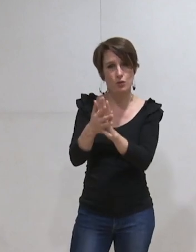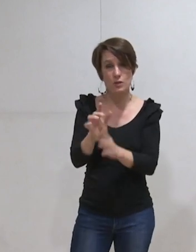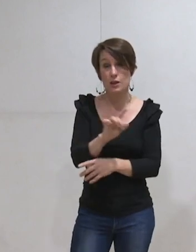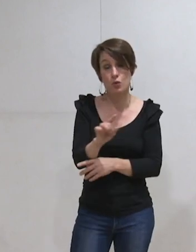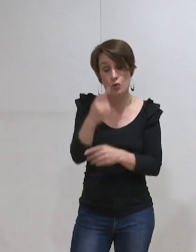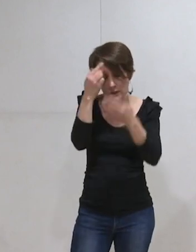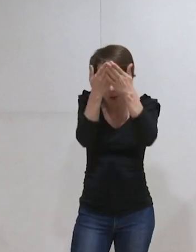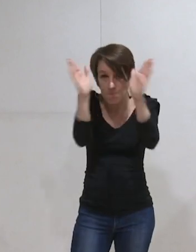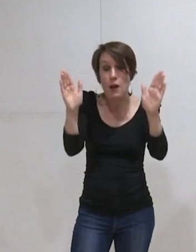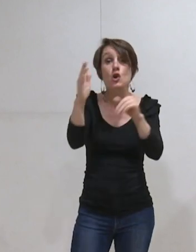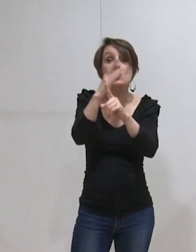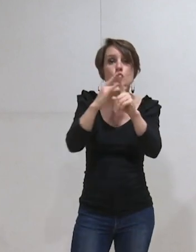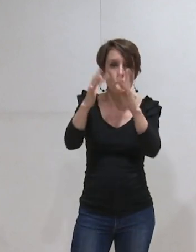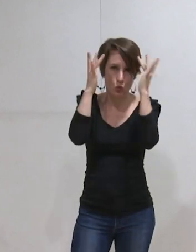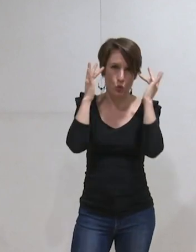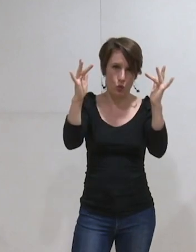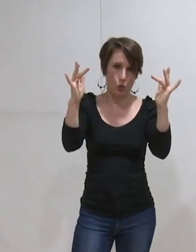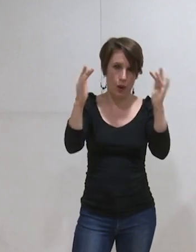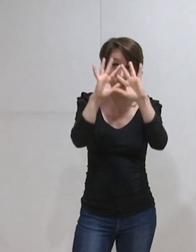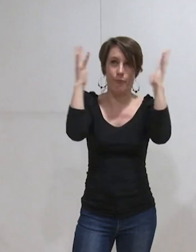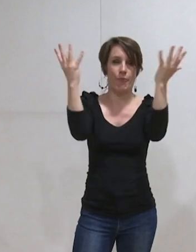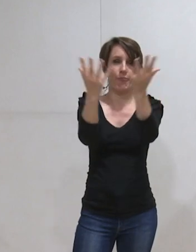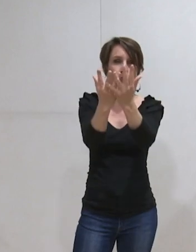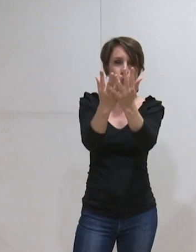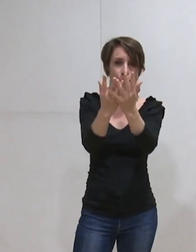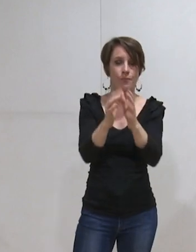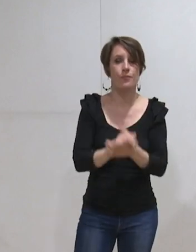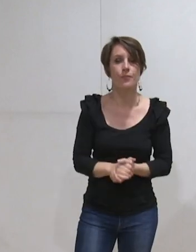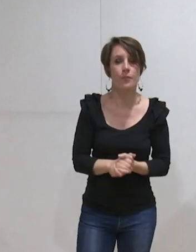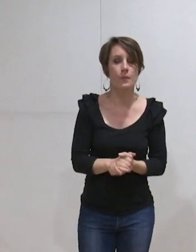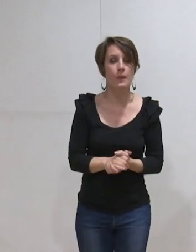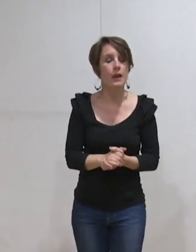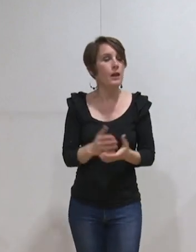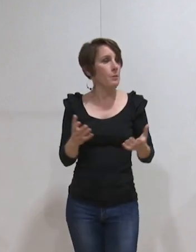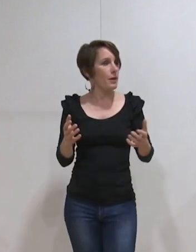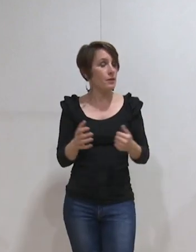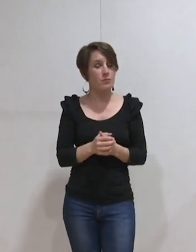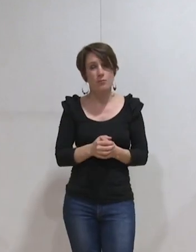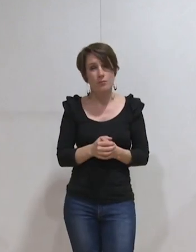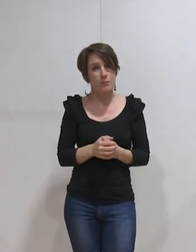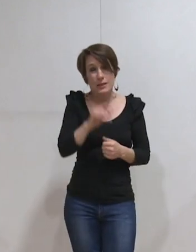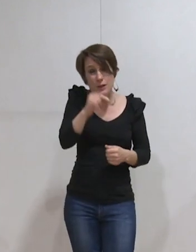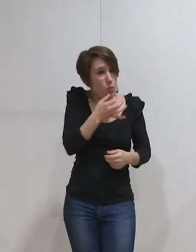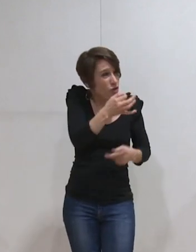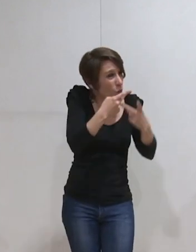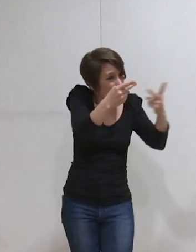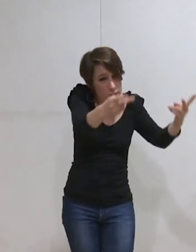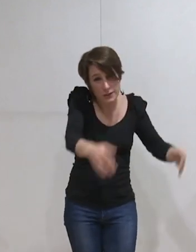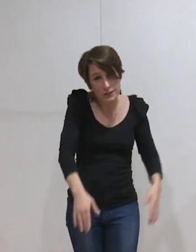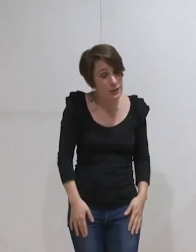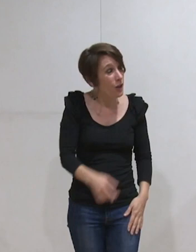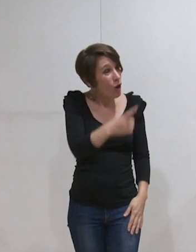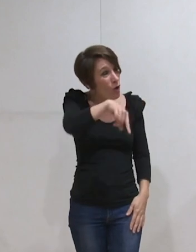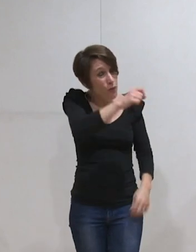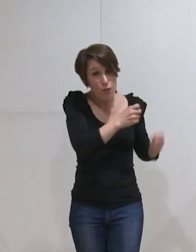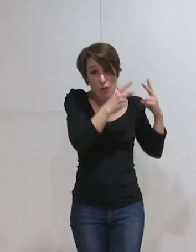d'abord ensuite euh ce qui était vous êtes arrivé mais c'est obligé qu'on vous renvoie ça vous êtes arrivé il y a